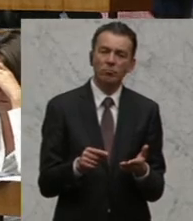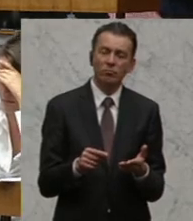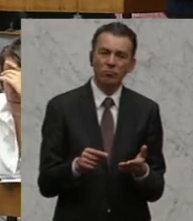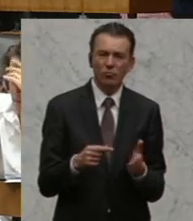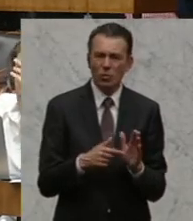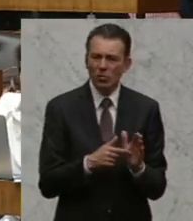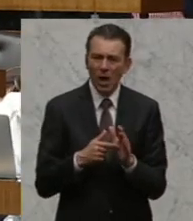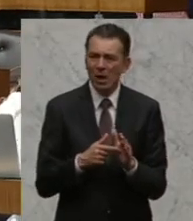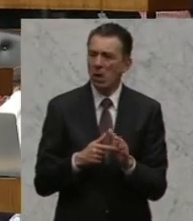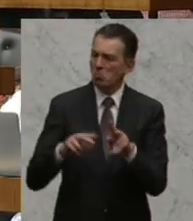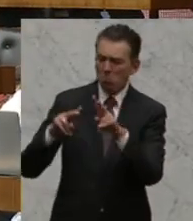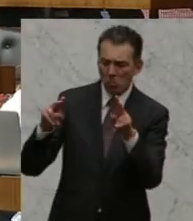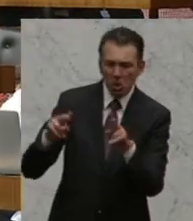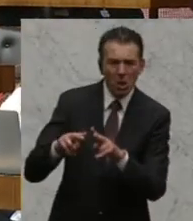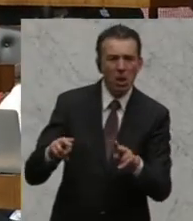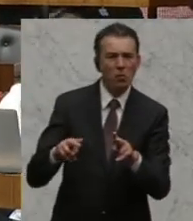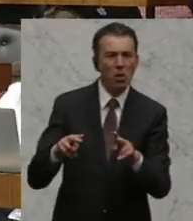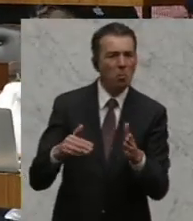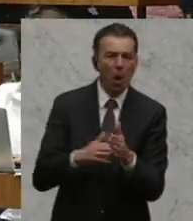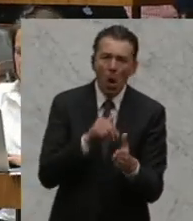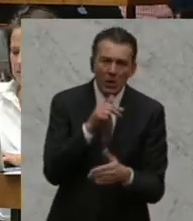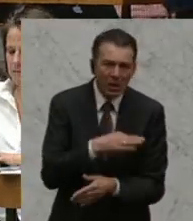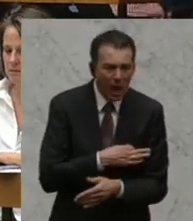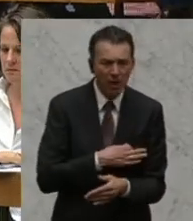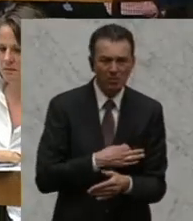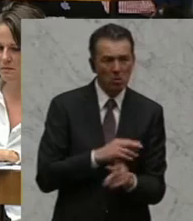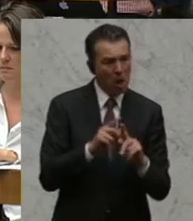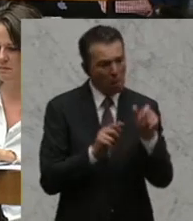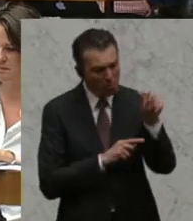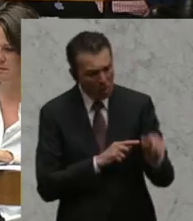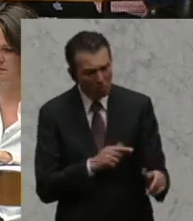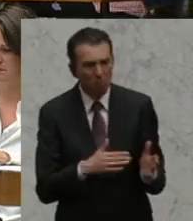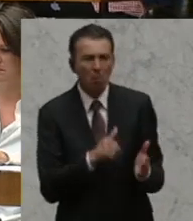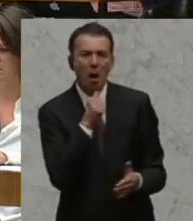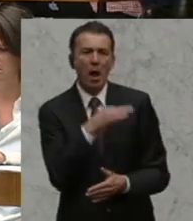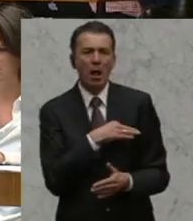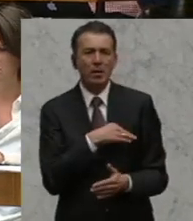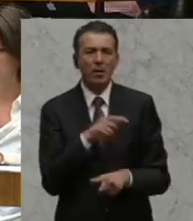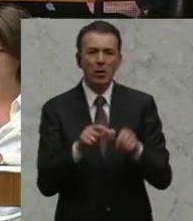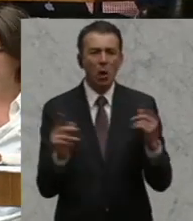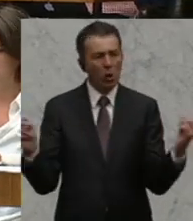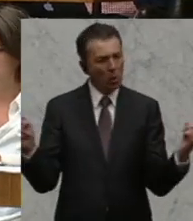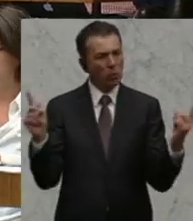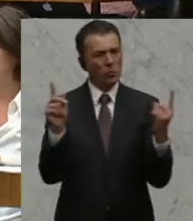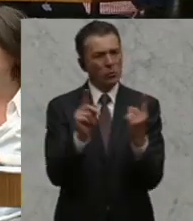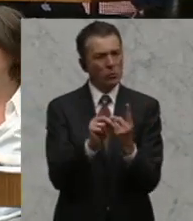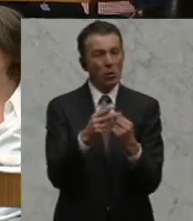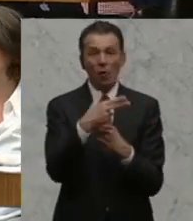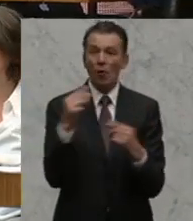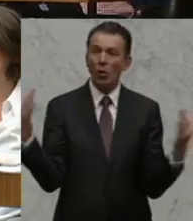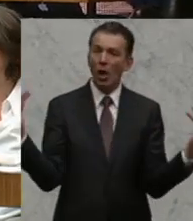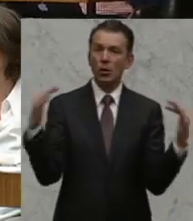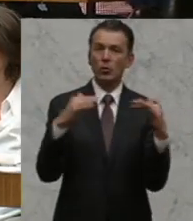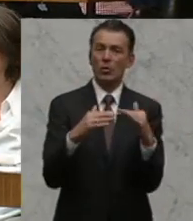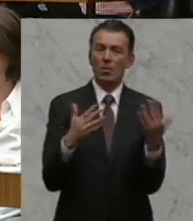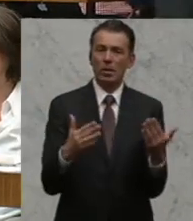der Globalisierung zu nehmen, vor dem Anderssein, die Leute zusammenzuführen und die Völker zusammenzuführen. Es ist kein